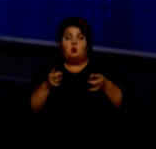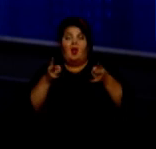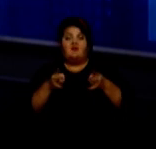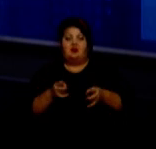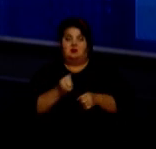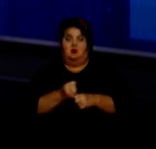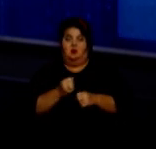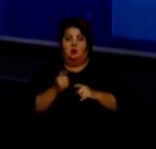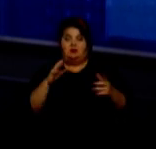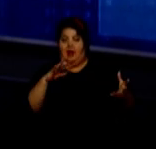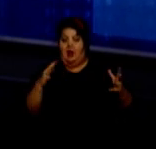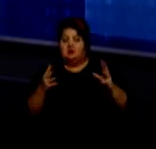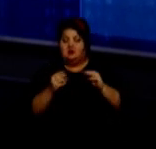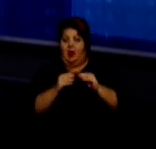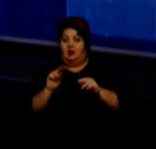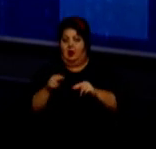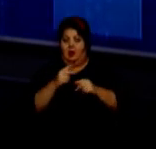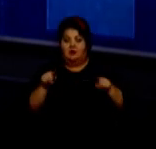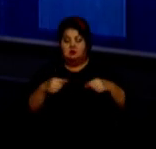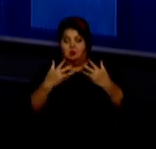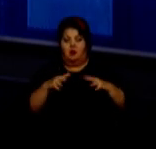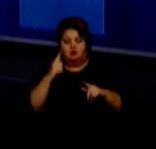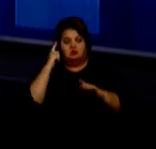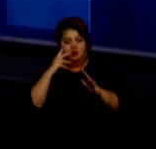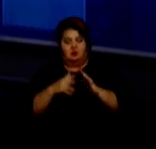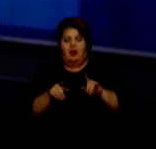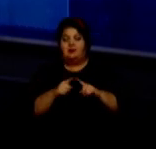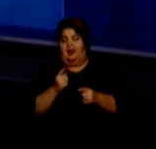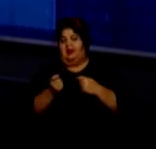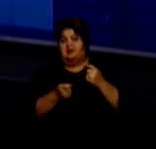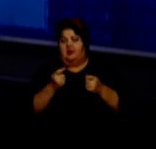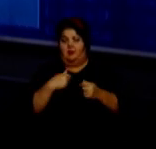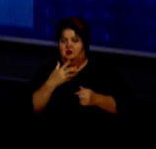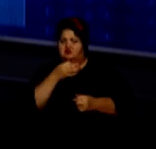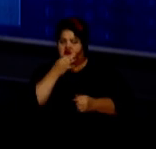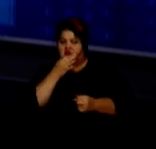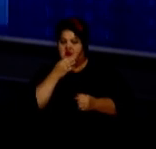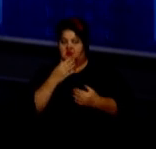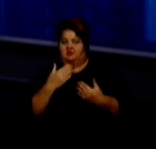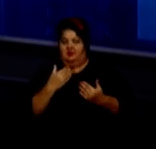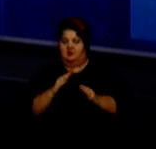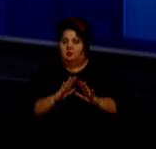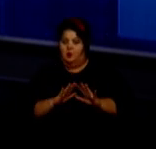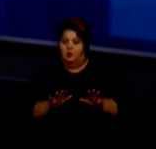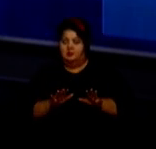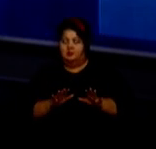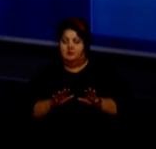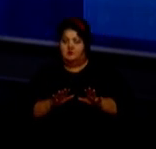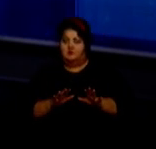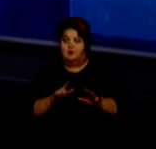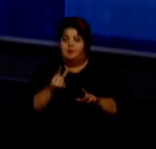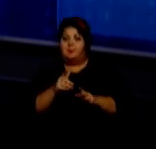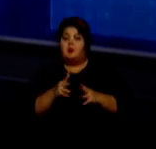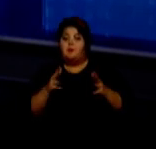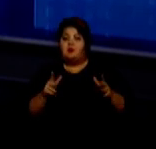Хоча загальна концепція реставрації вже випрацьована, але до таких деталей ми ще не доходили. Тим більше, що